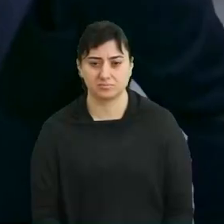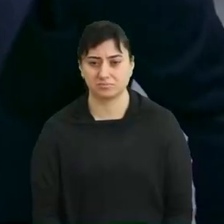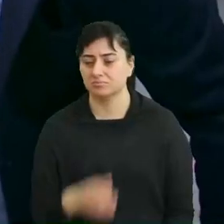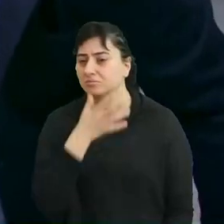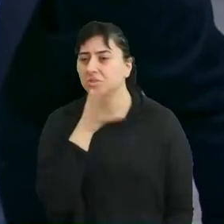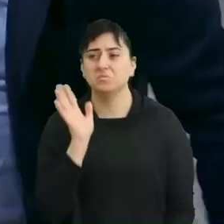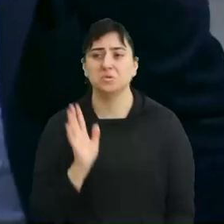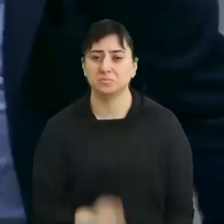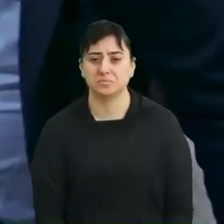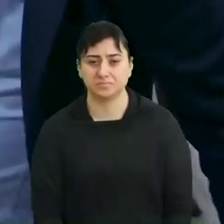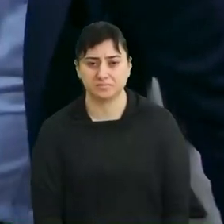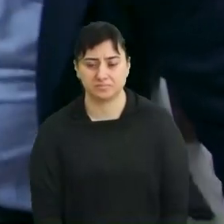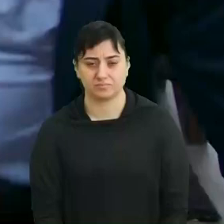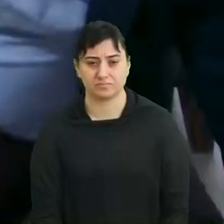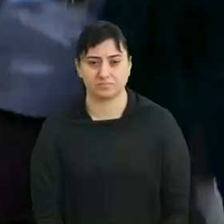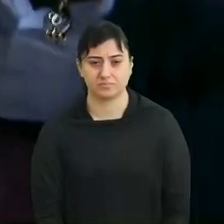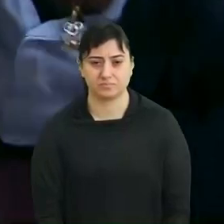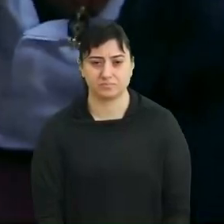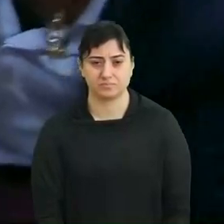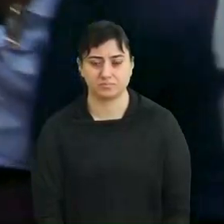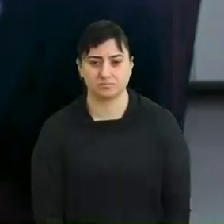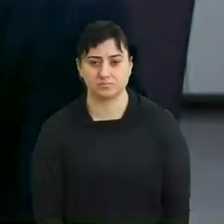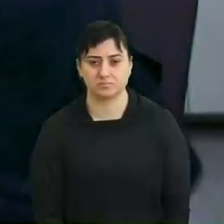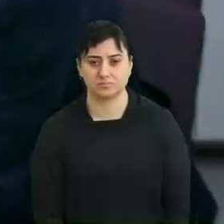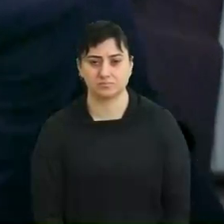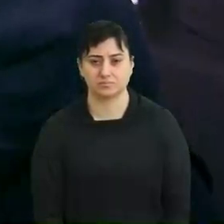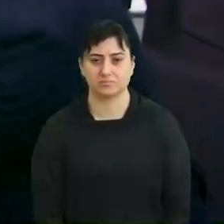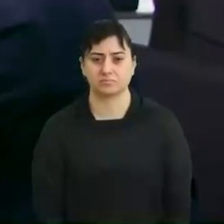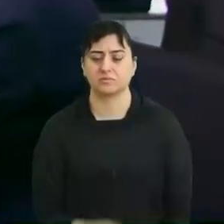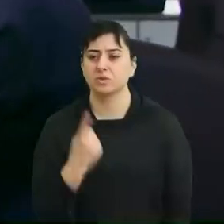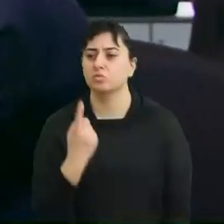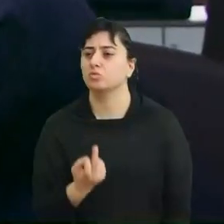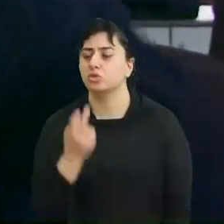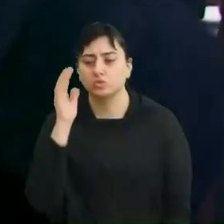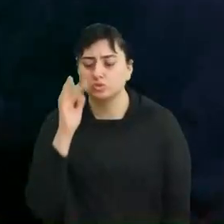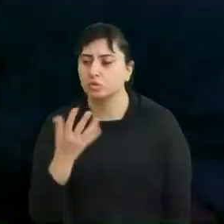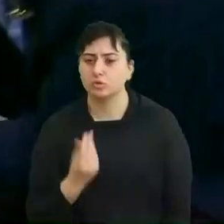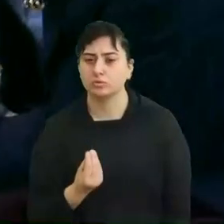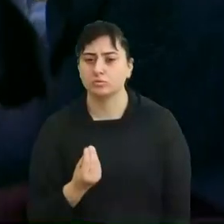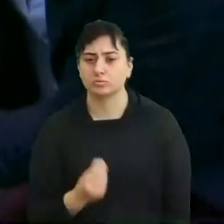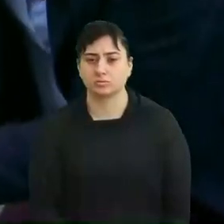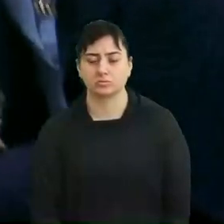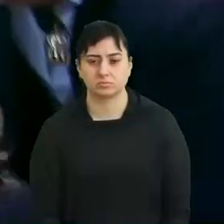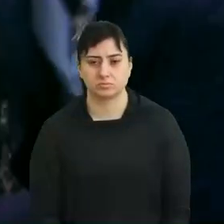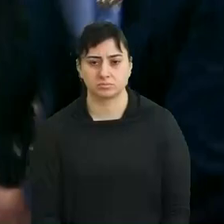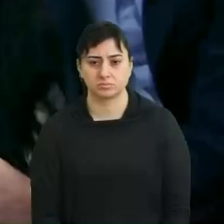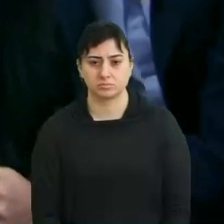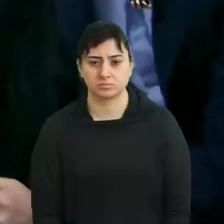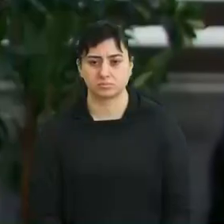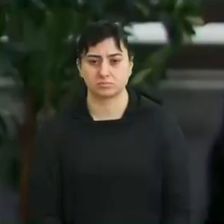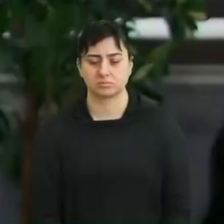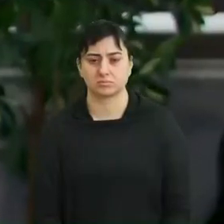Timuçin'in bastonuna tutunarak kalkmaya uğraşıyor. Boşluğuma denk geldi herhalde. Bastonu Timuçin'den aldı.